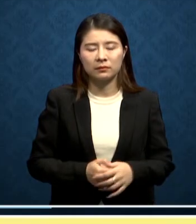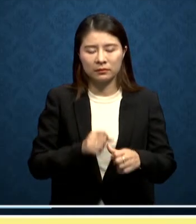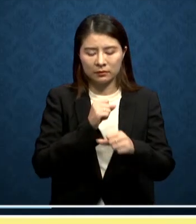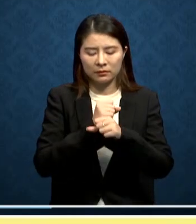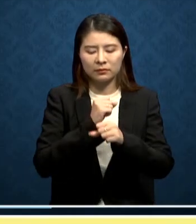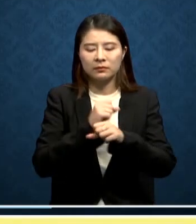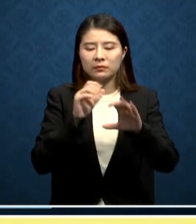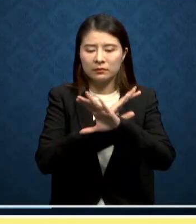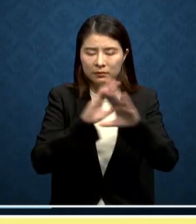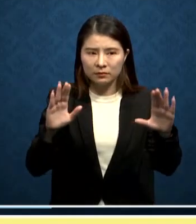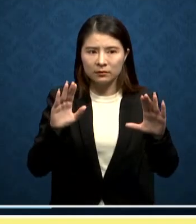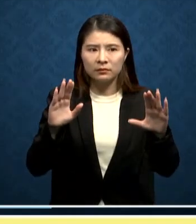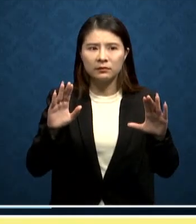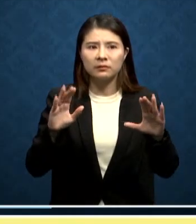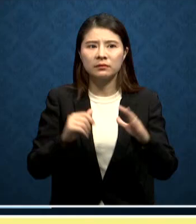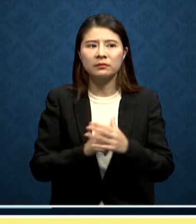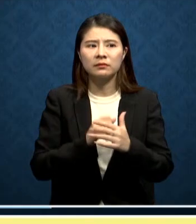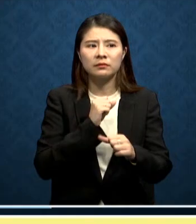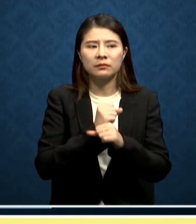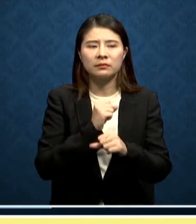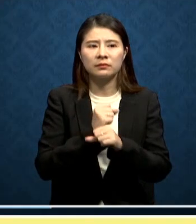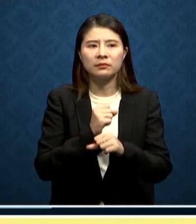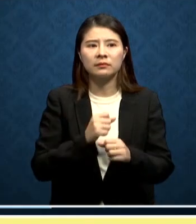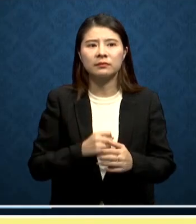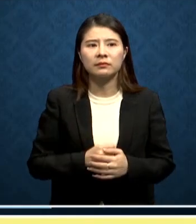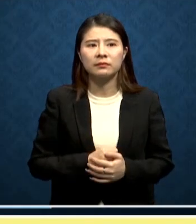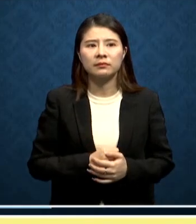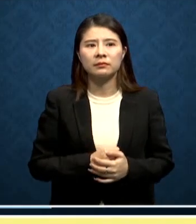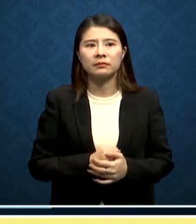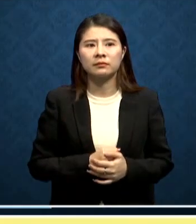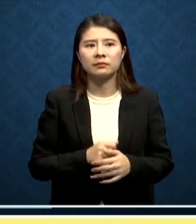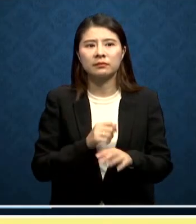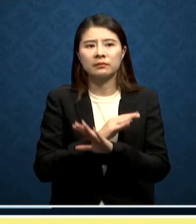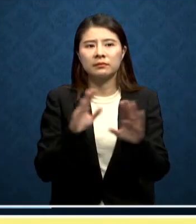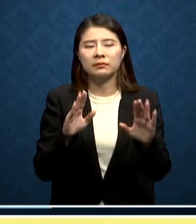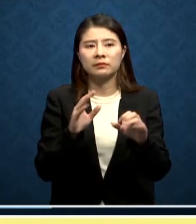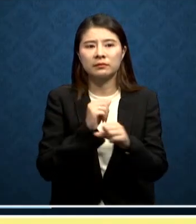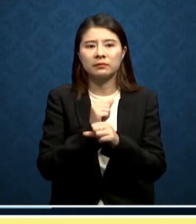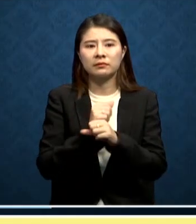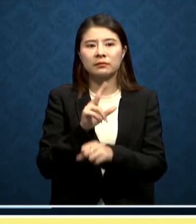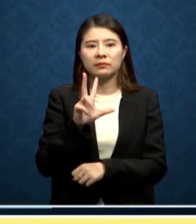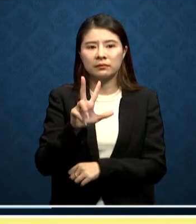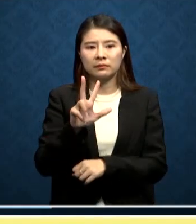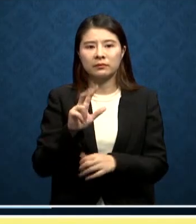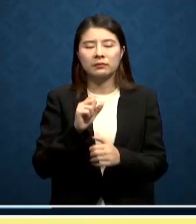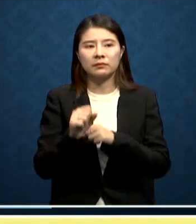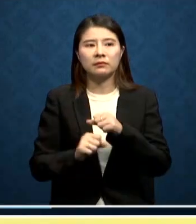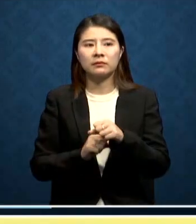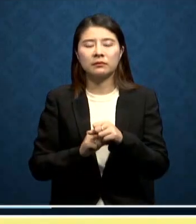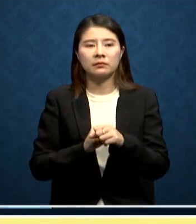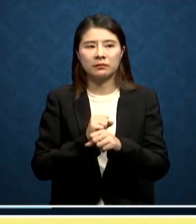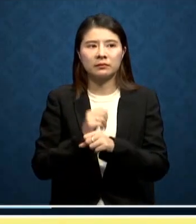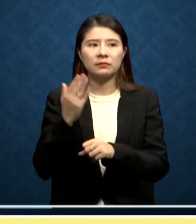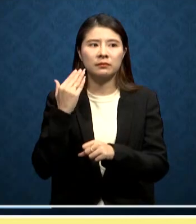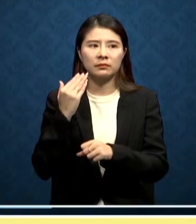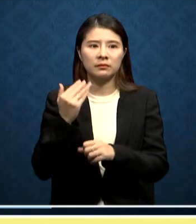นะการยกเลิกงานนะซึ่งการยกเลิกอันนี้ในปีที่แล้วนี่ยกเลิก 3